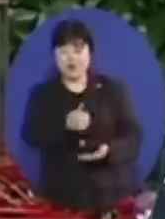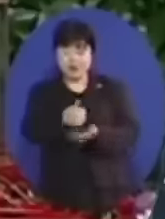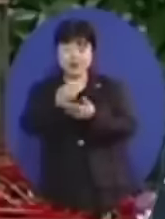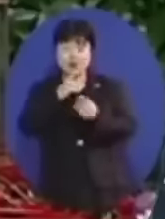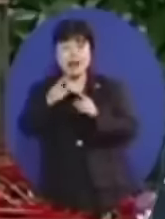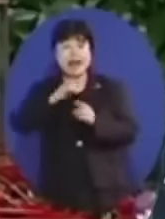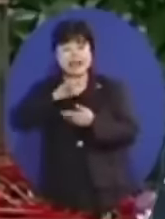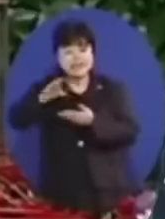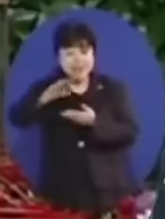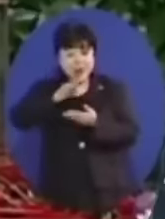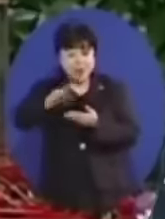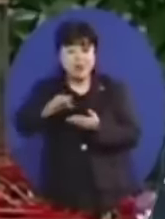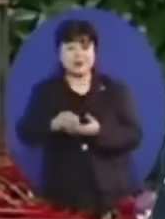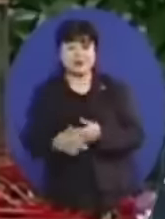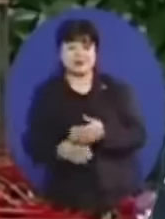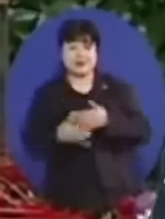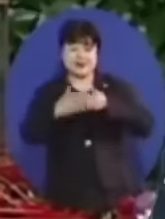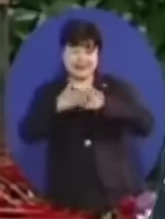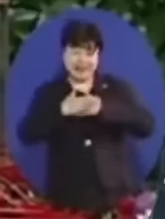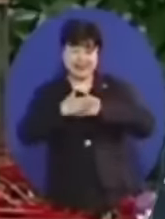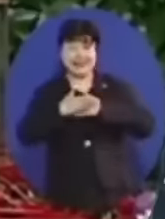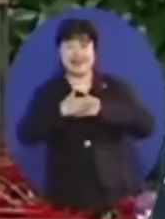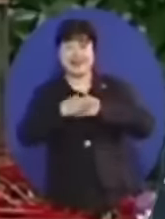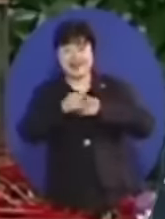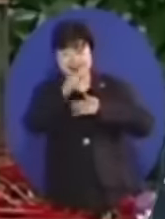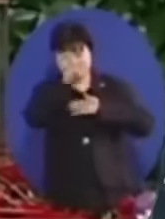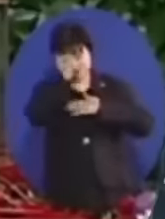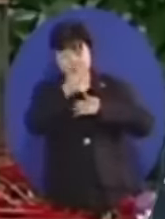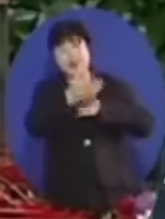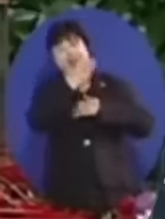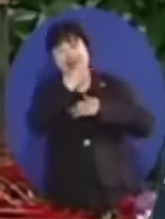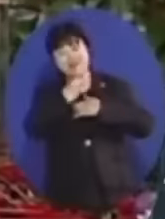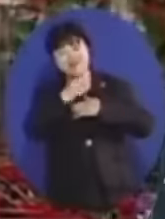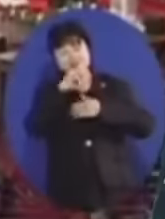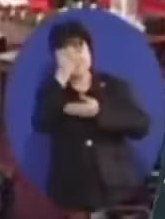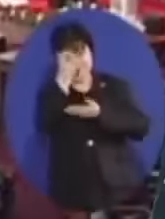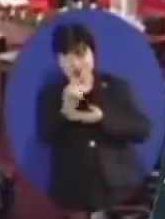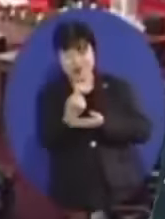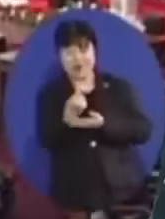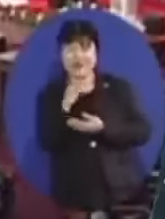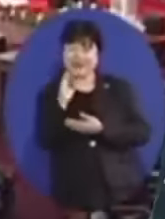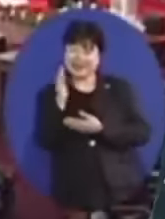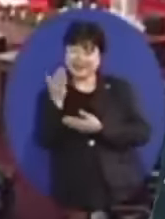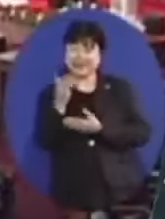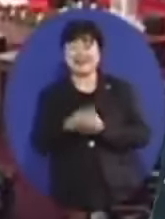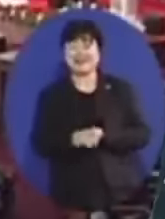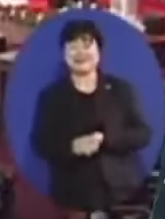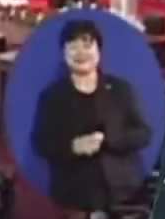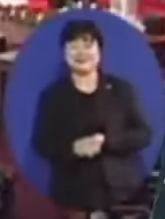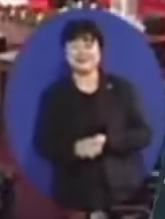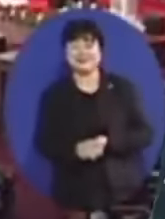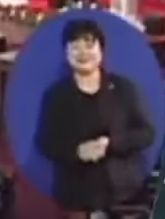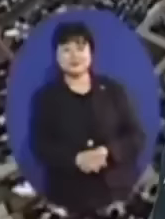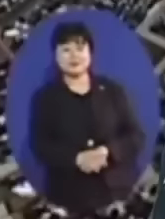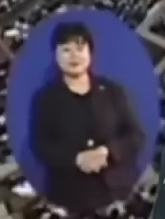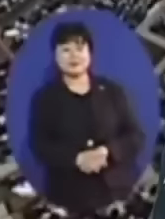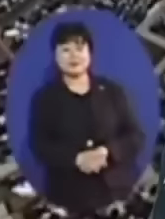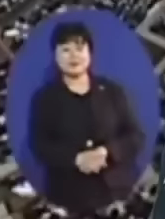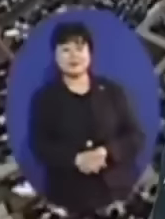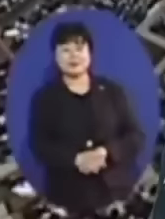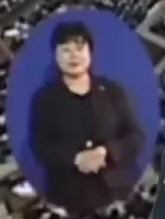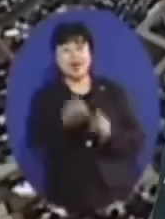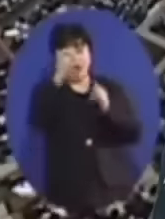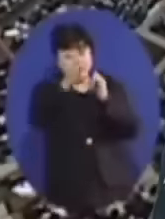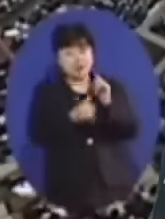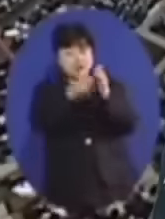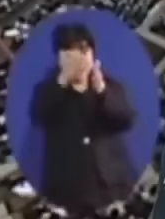하면 그것이 내게 행복한 모습이 되어서 옷을 입고 나타나게 되는 것입니다. 역사를